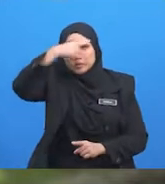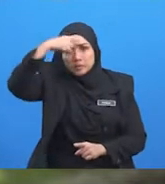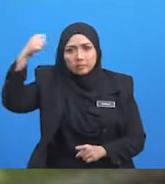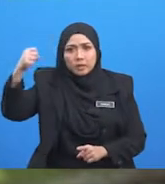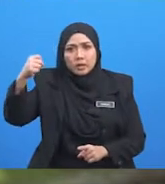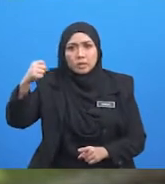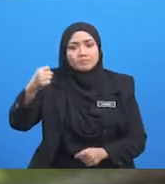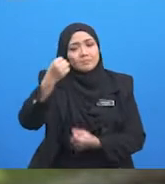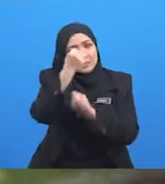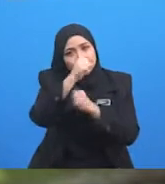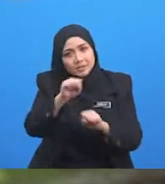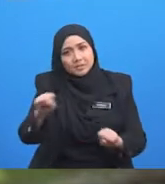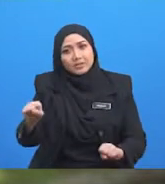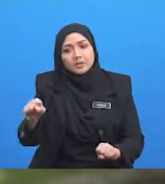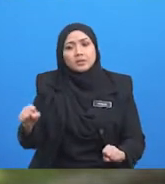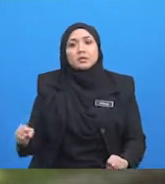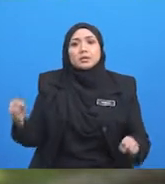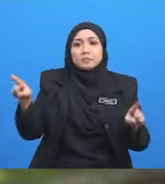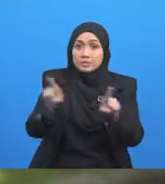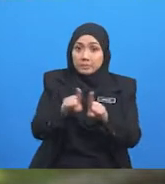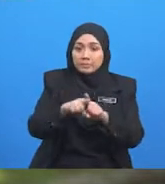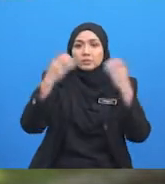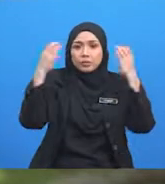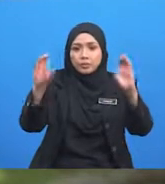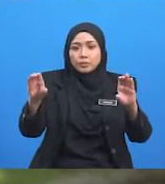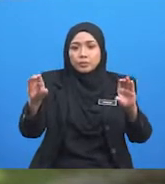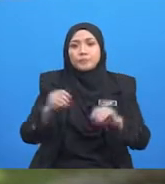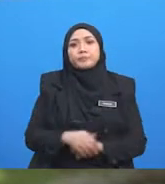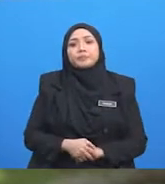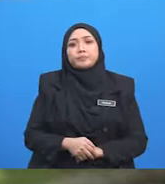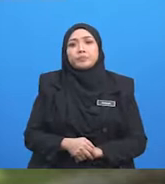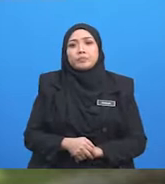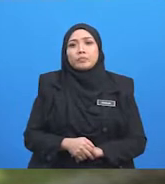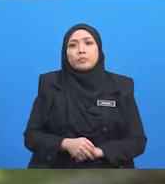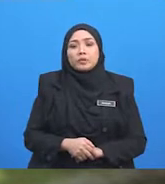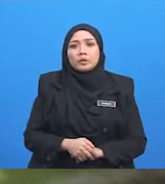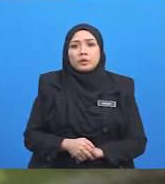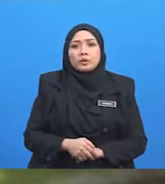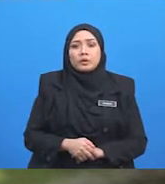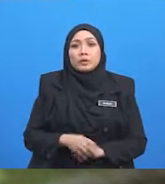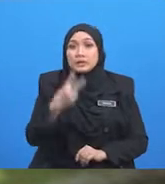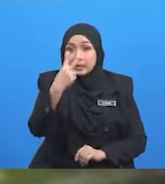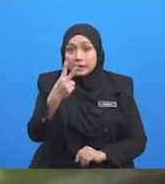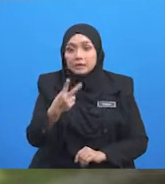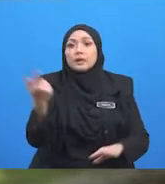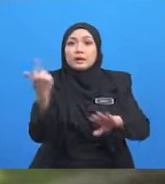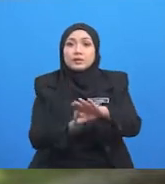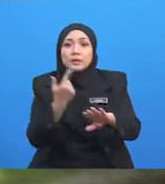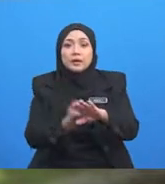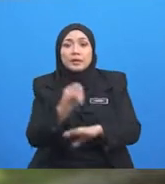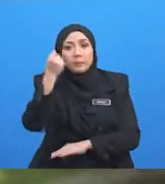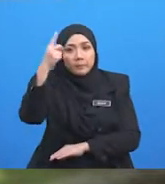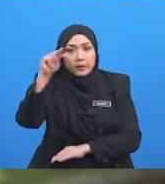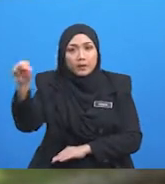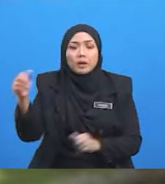setia bersama cikgu. Tidak lengkap rasanya pembelajaran kita tanpa latihan pemahaman